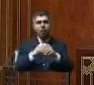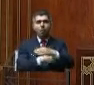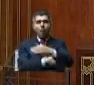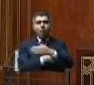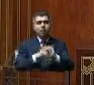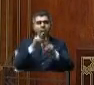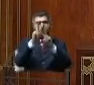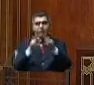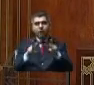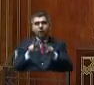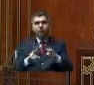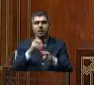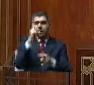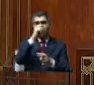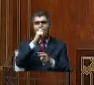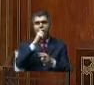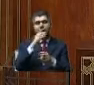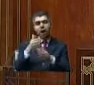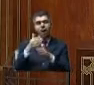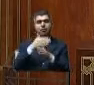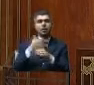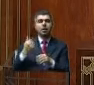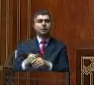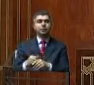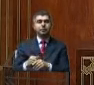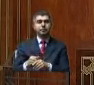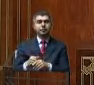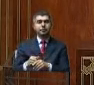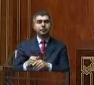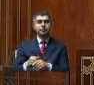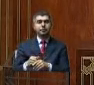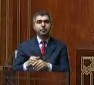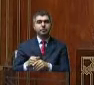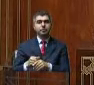وانت كتدور.